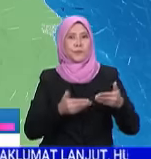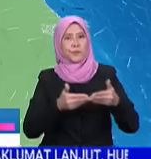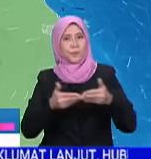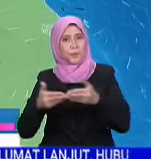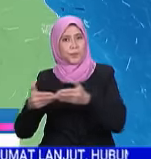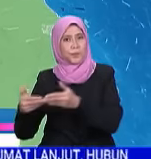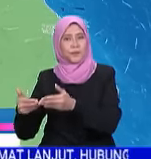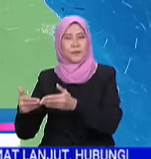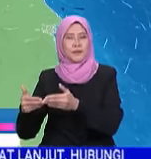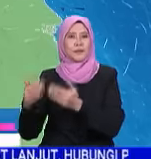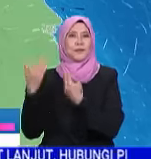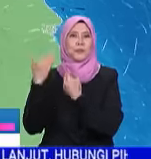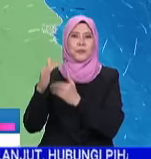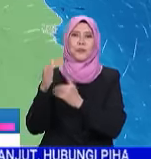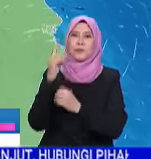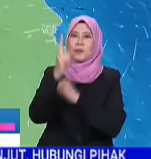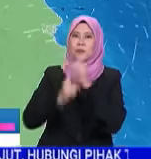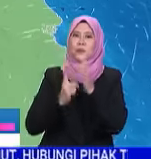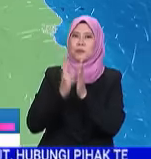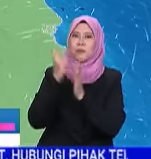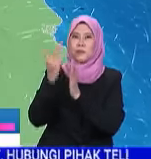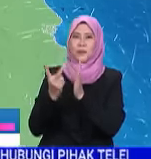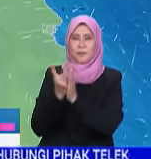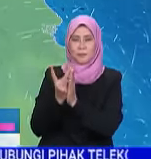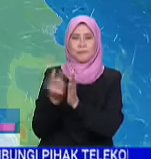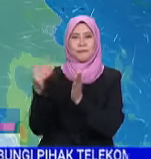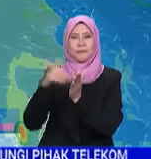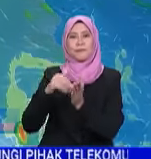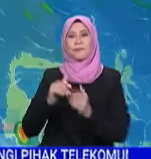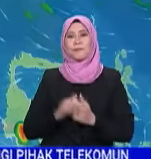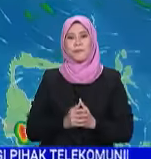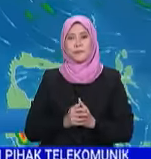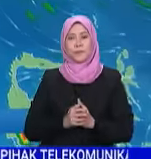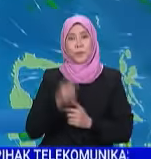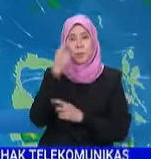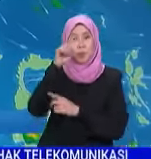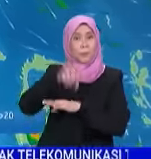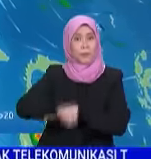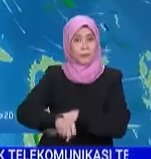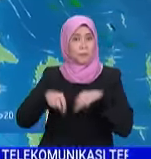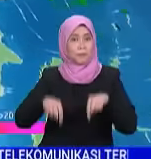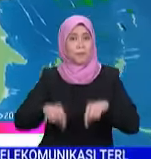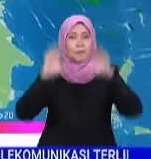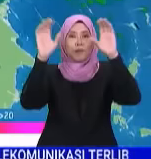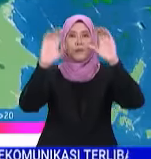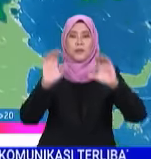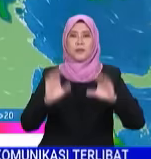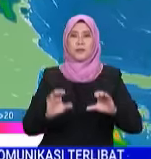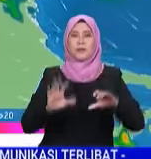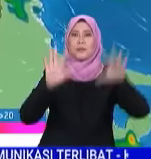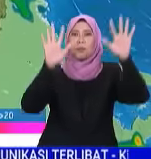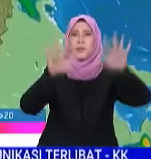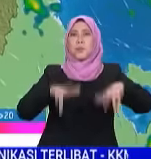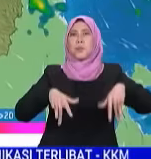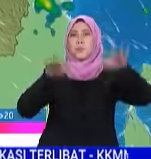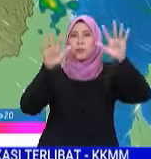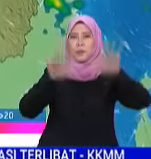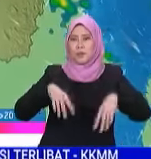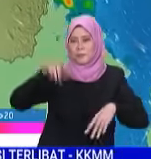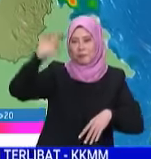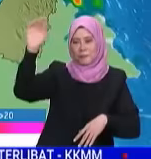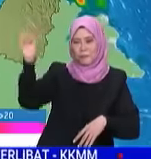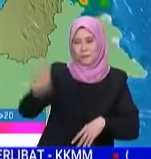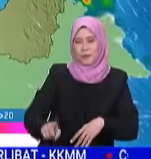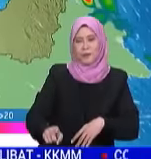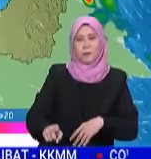Sehingga dalam tempoh satu hingga du jam lagi bagi ramalan Cuca malam ini m Malaysia menjagakan keadaan hujan beserserta ribut